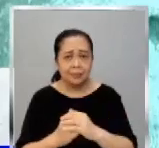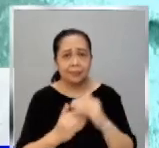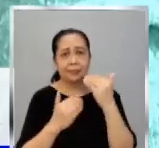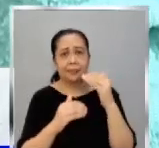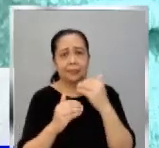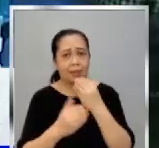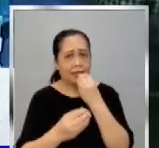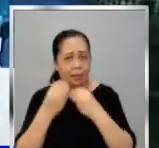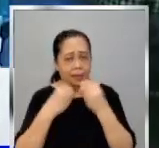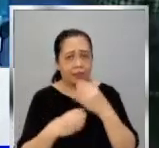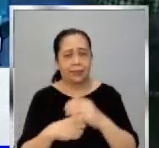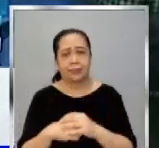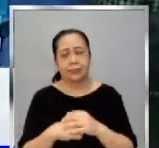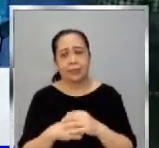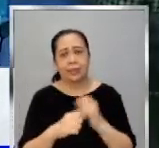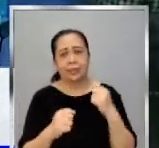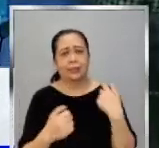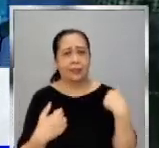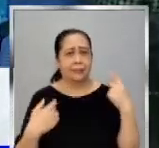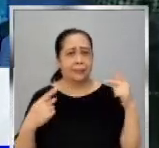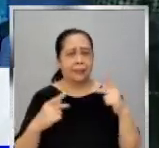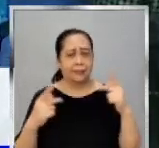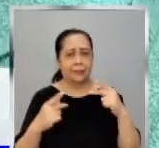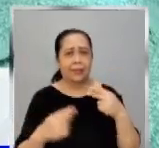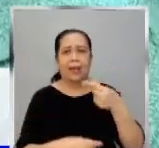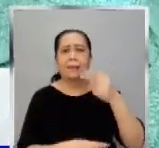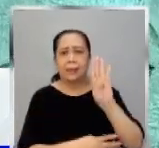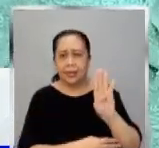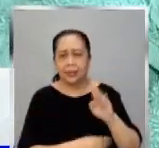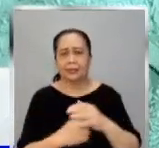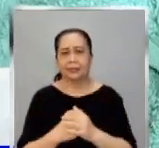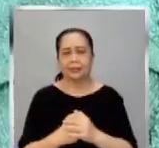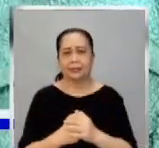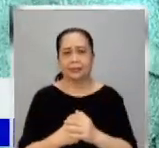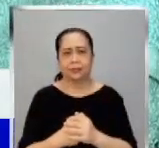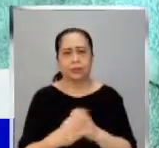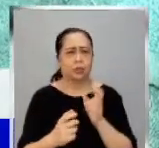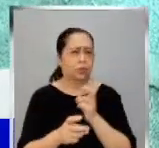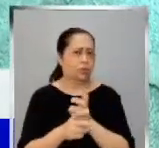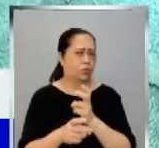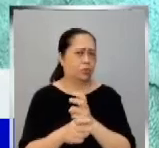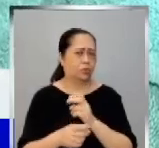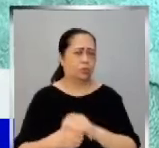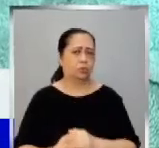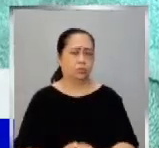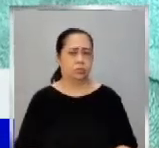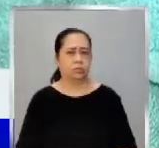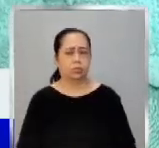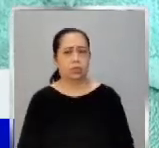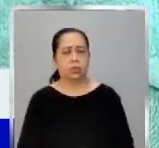kain, at may iniinda pa siyang hypertension. Nahirap lang ang kwan.